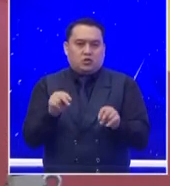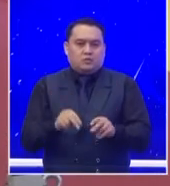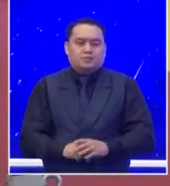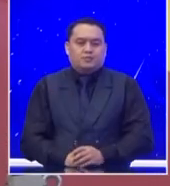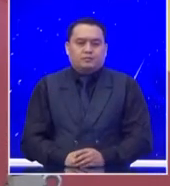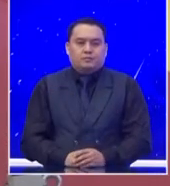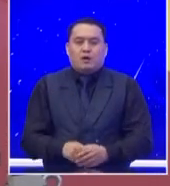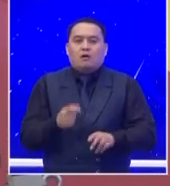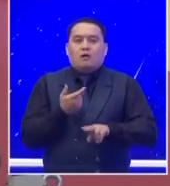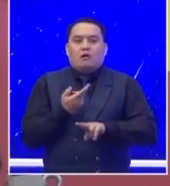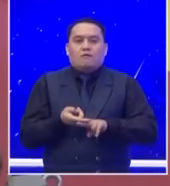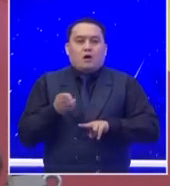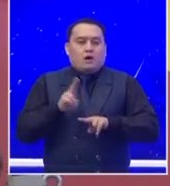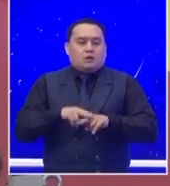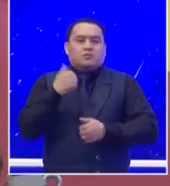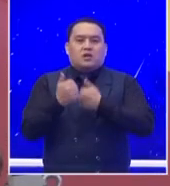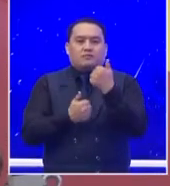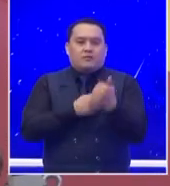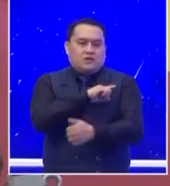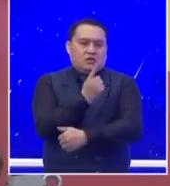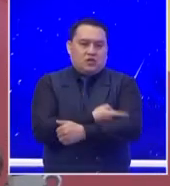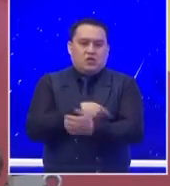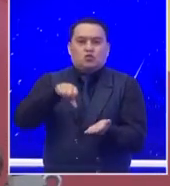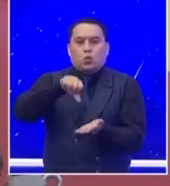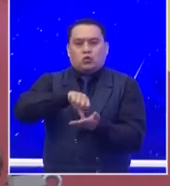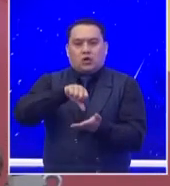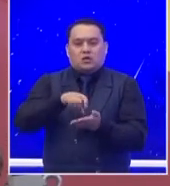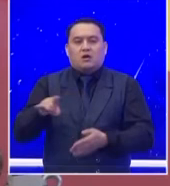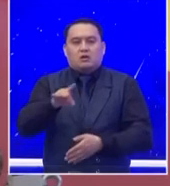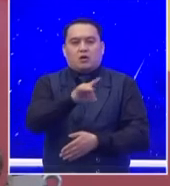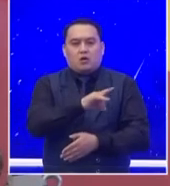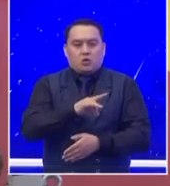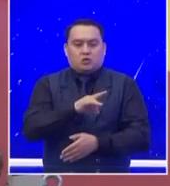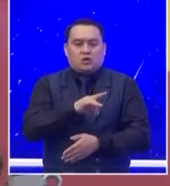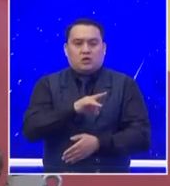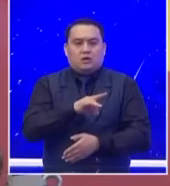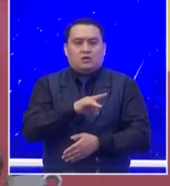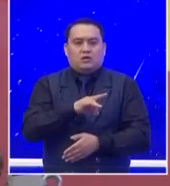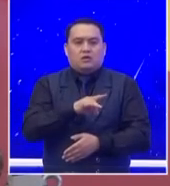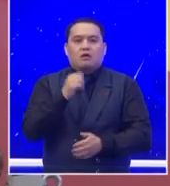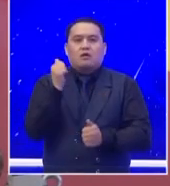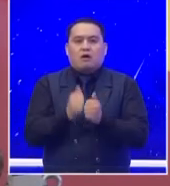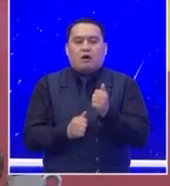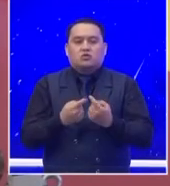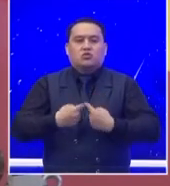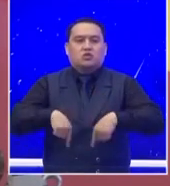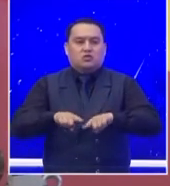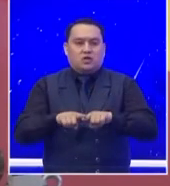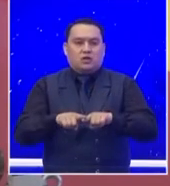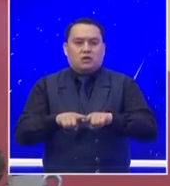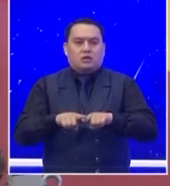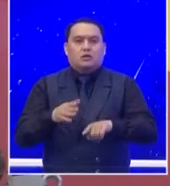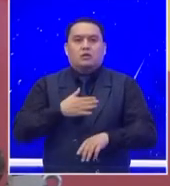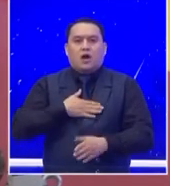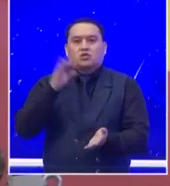этом соревновании участвуют самые сильнейшие с региональной командой «Онтестек» с каждых частей.